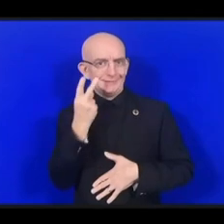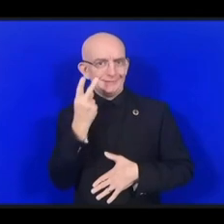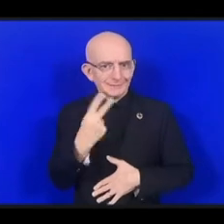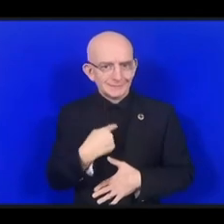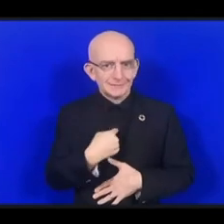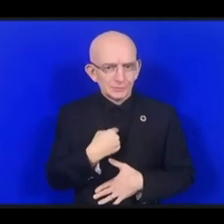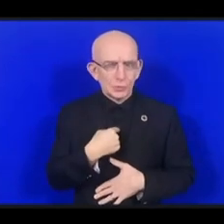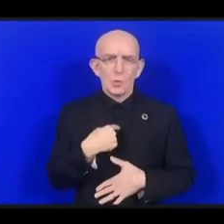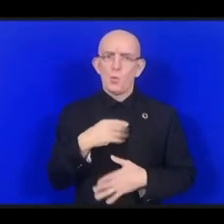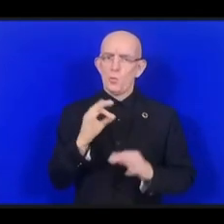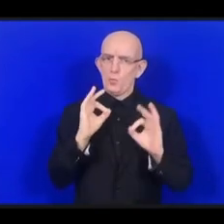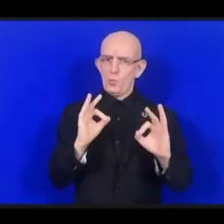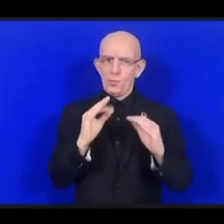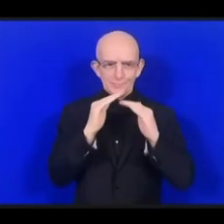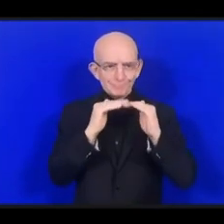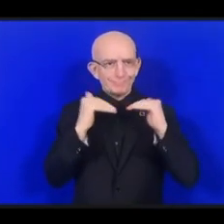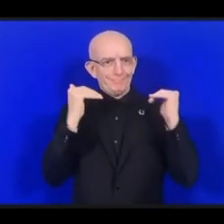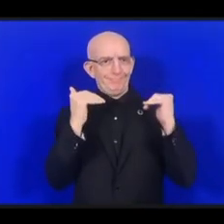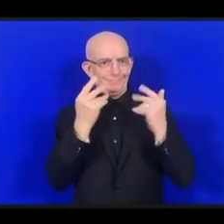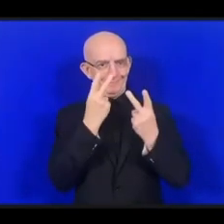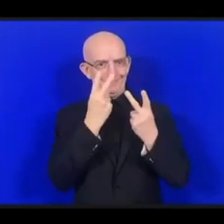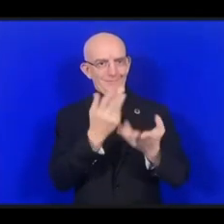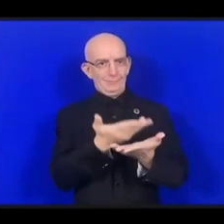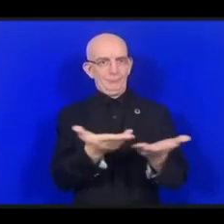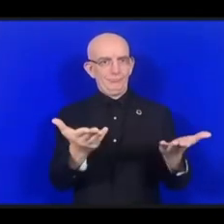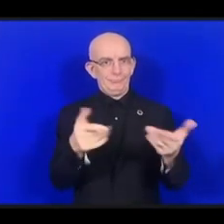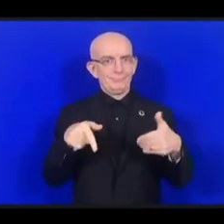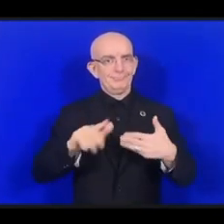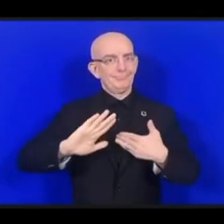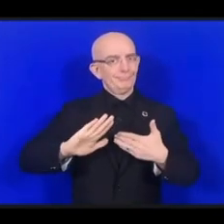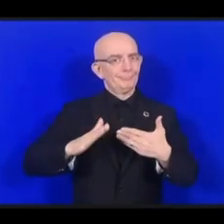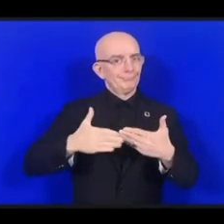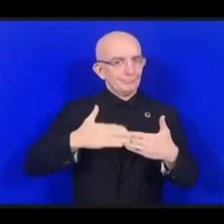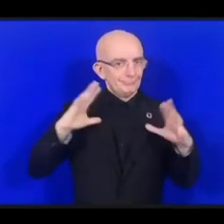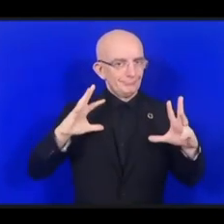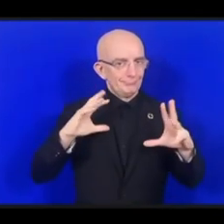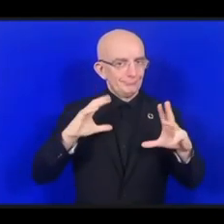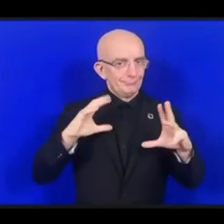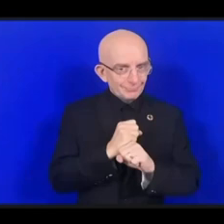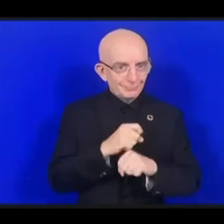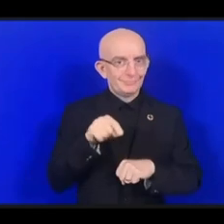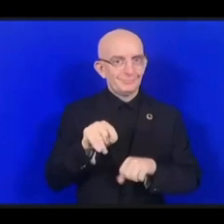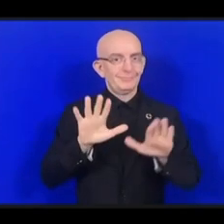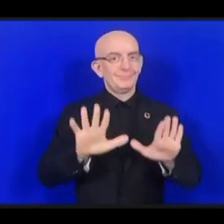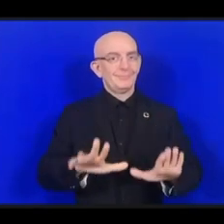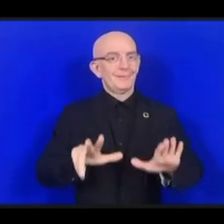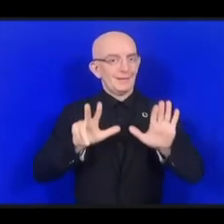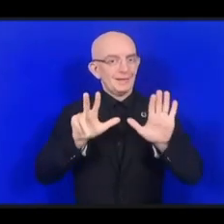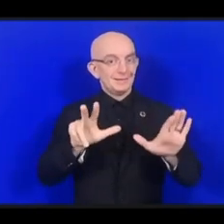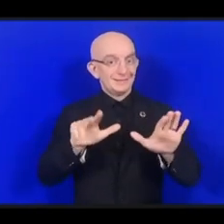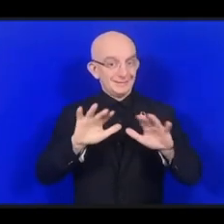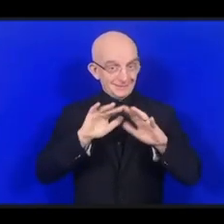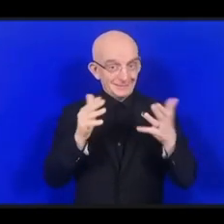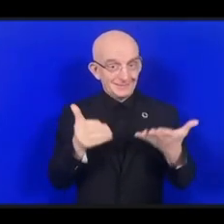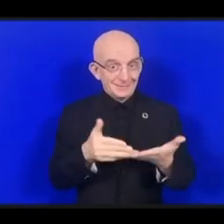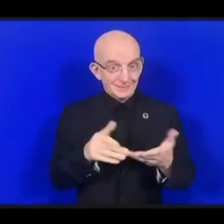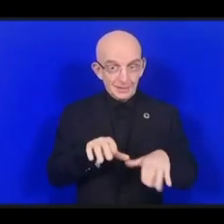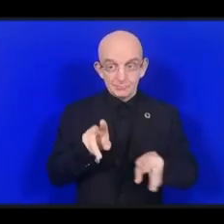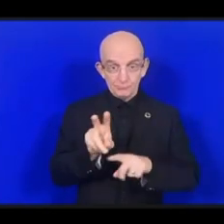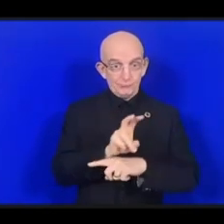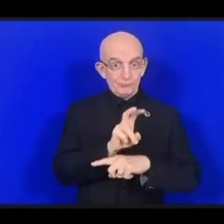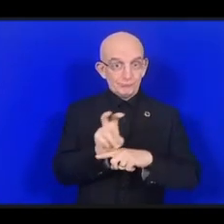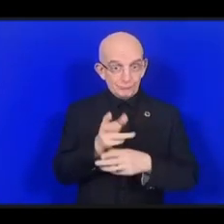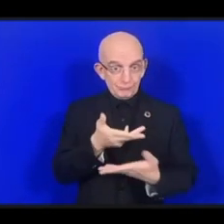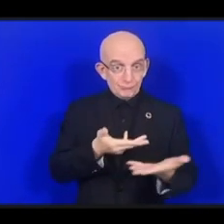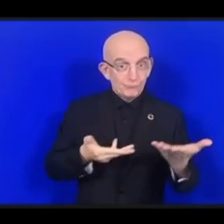ce 18e forum sur la gouvernance de l'Internet à tous les points de vue ce FGI de Kyoto a